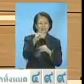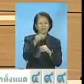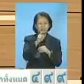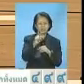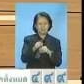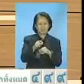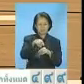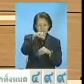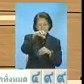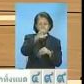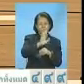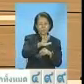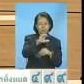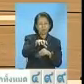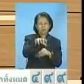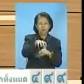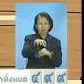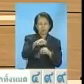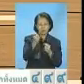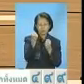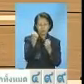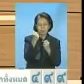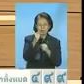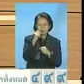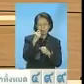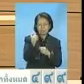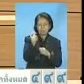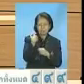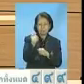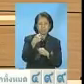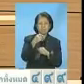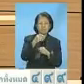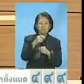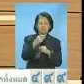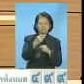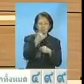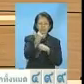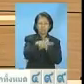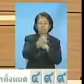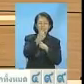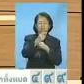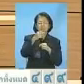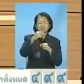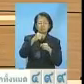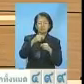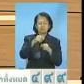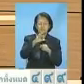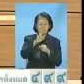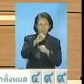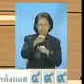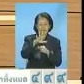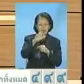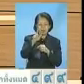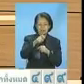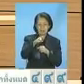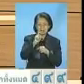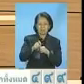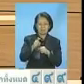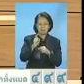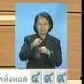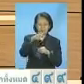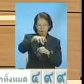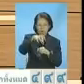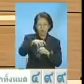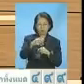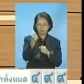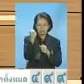25% กองกำลังนะท่านฮะมีประเทศเดียวในโลกการข่าว 75% กองกำลังฮะแ